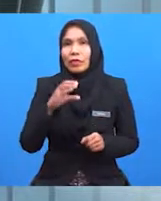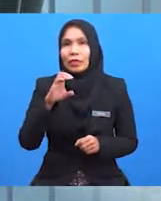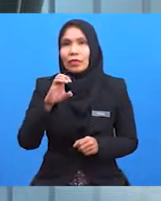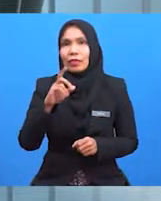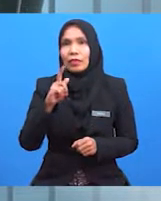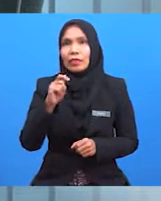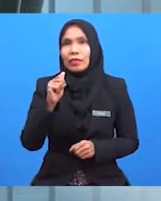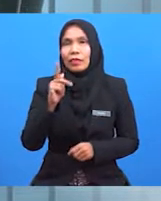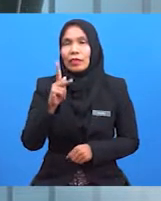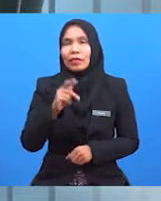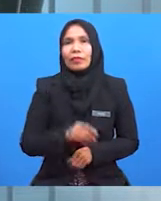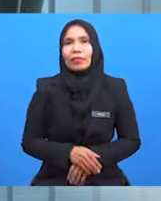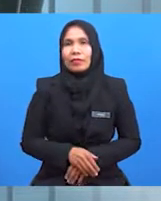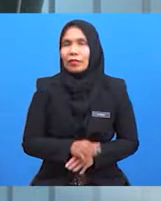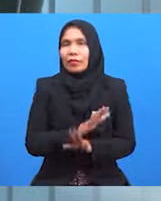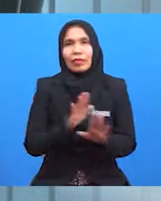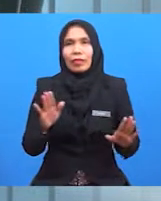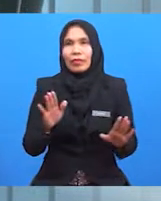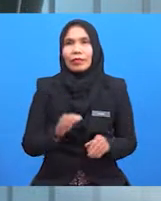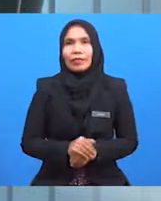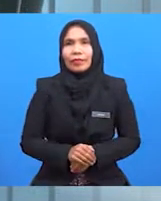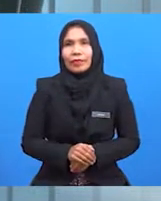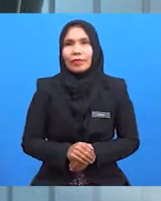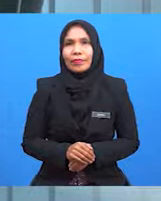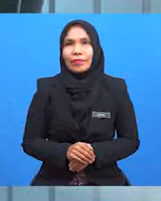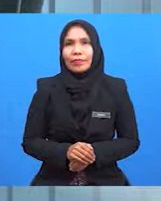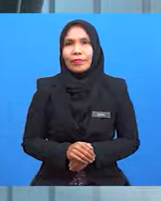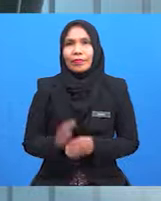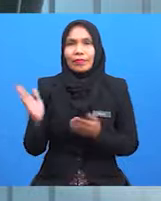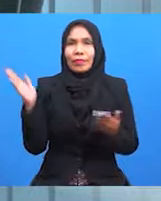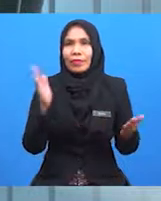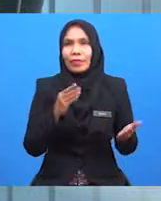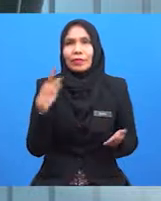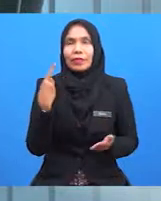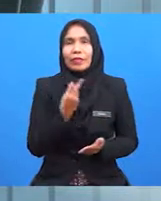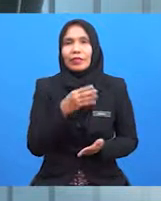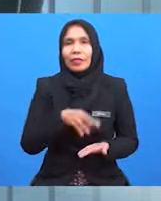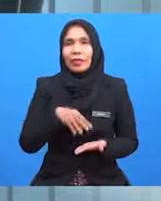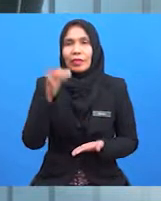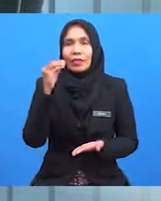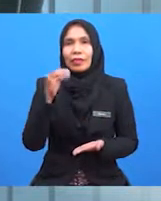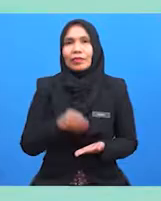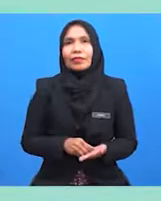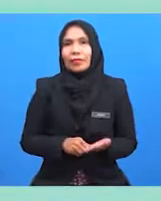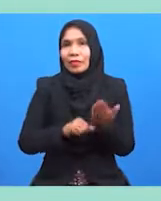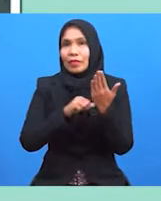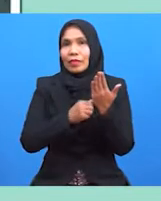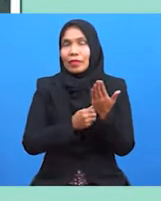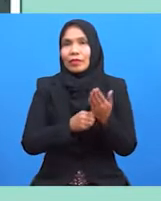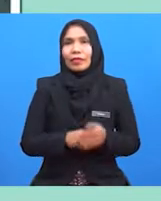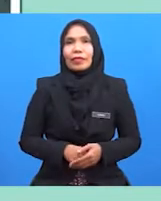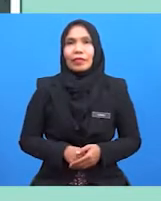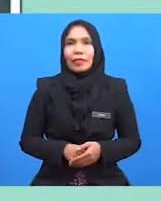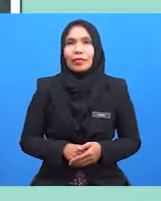sendiri? Sama sekali tidak. Jom kita belajar asal-usul duit ini.